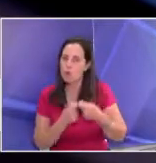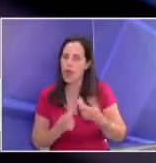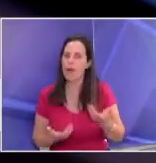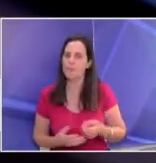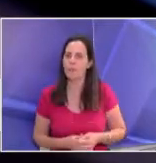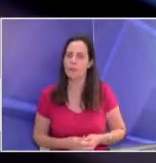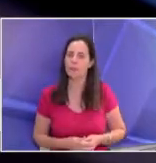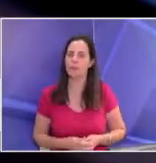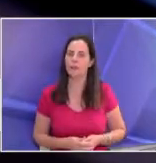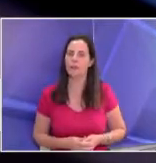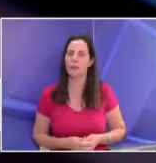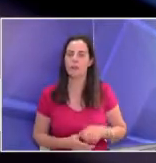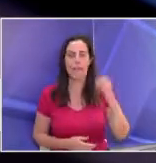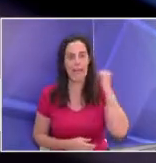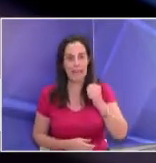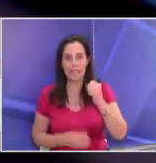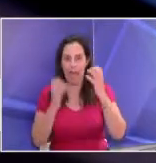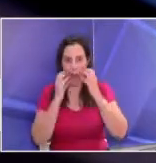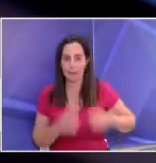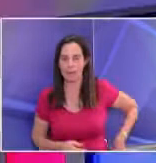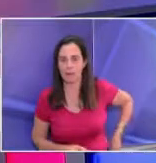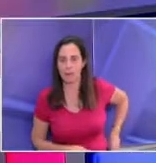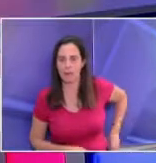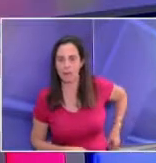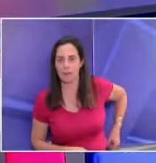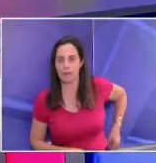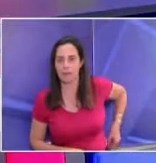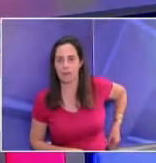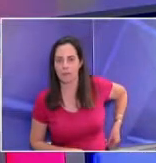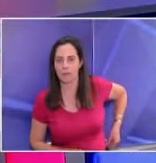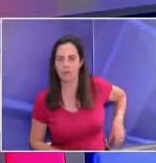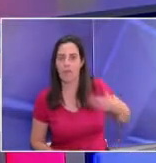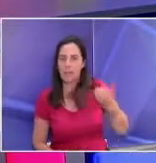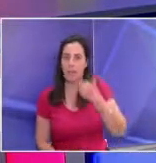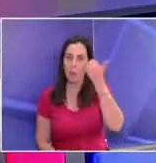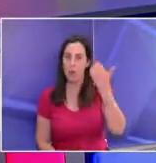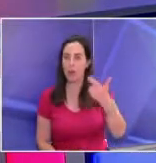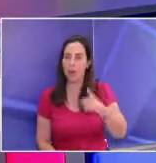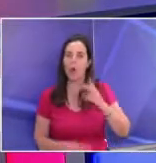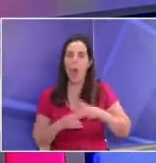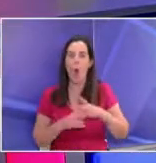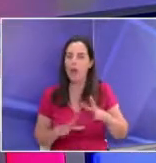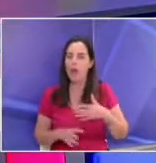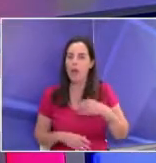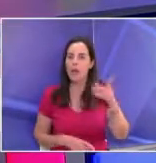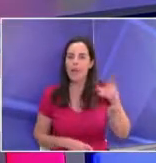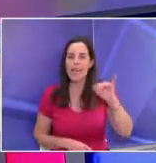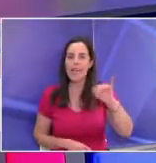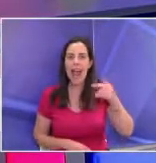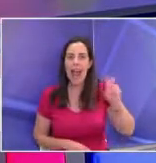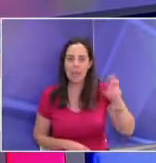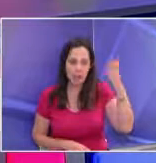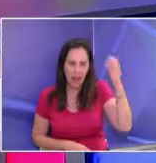מנסים. רצח רבין, תשמע, אני הייתי בוגר באותה תקופה, אני הייתי חולה מזה. יגאל עמיר, אני הכרתי אותו